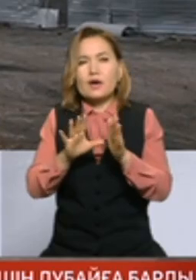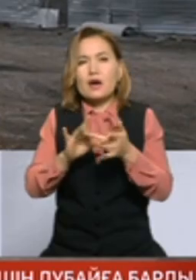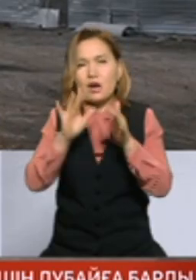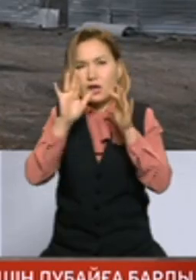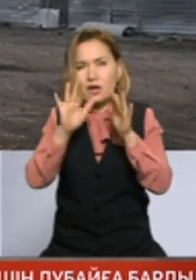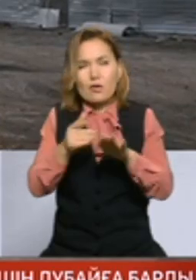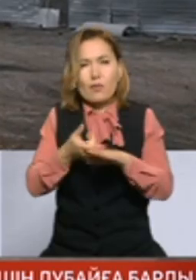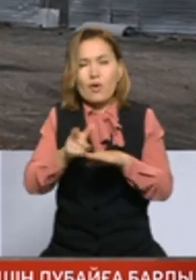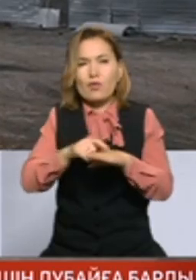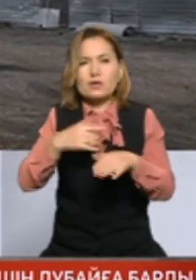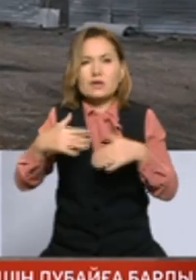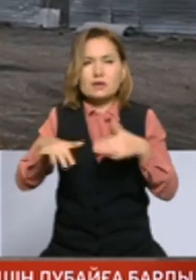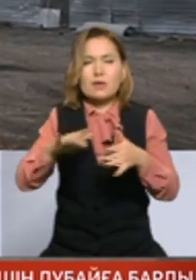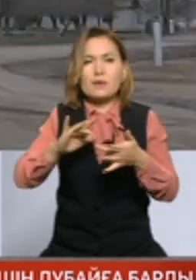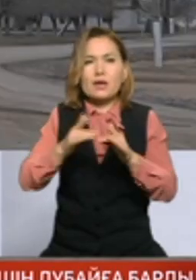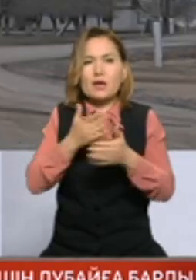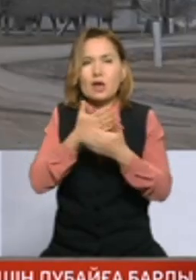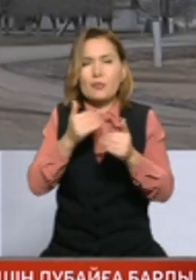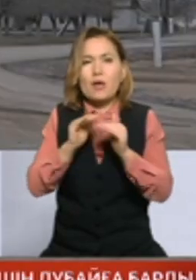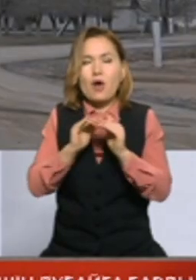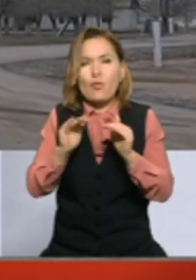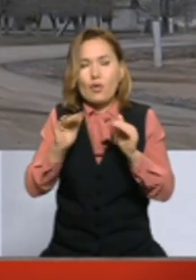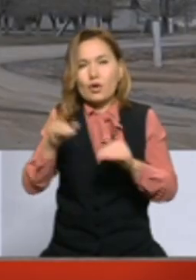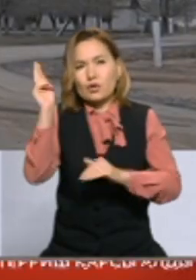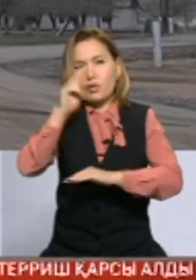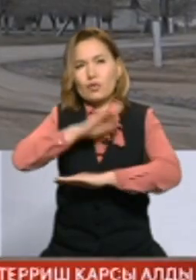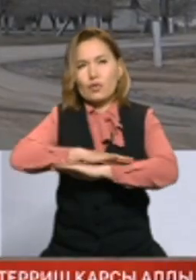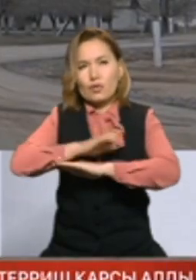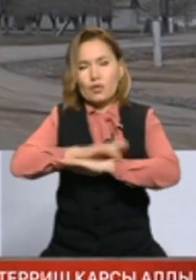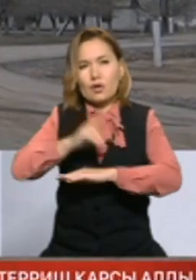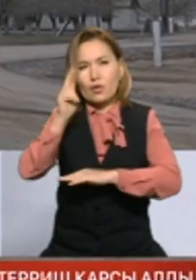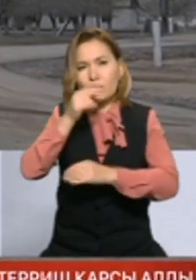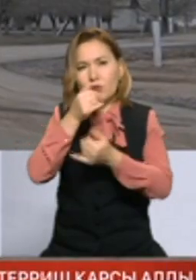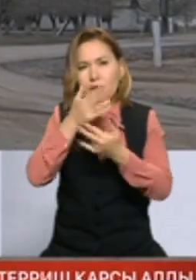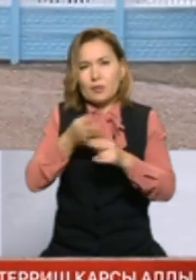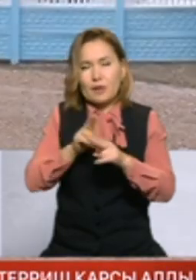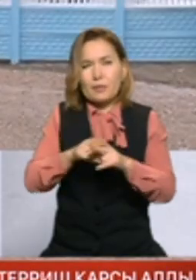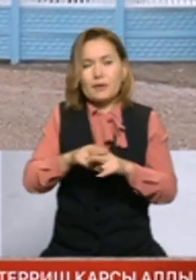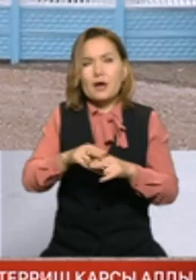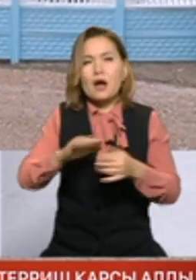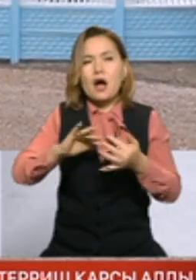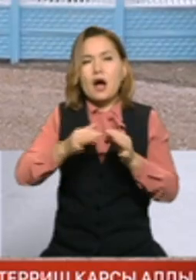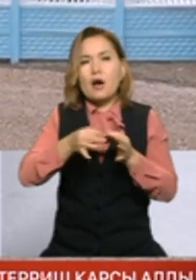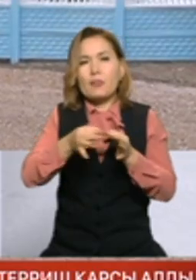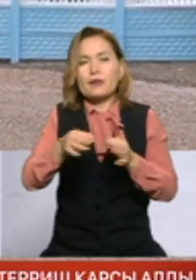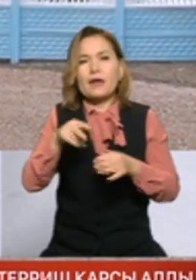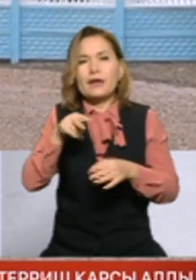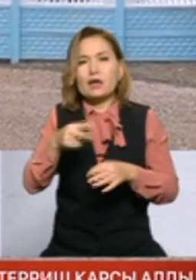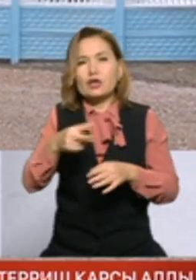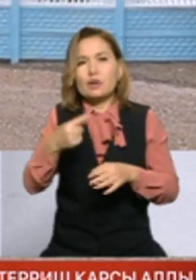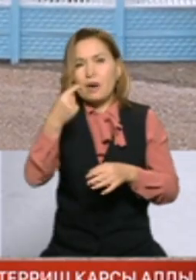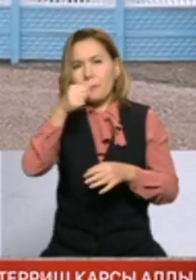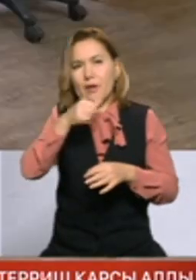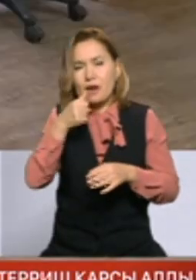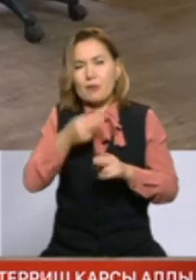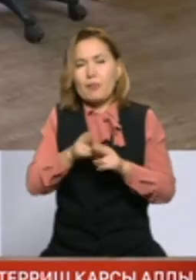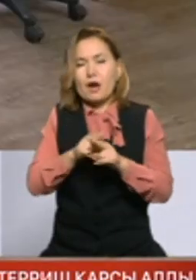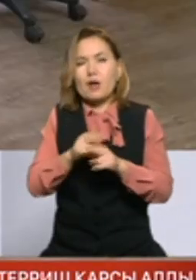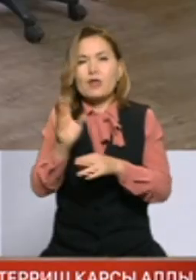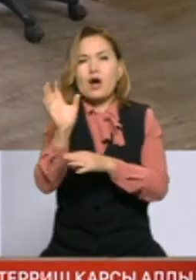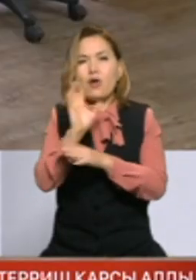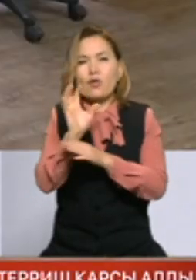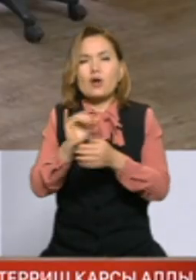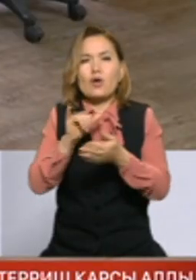қиналды. Интернеттің жоқтығы оқушылардың да сабағына көп кедергі келтіруде. Елді мекенге 2021 жылы мұнара қойылып,